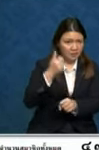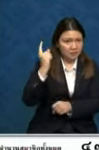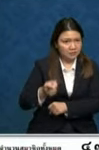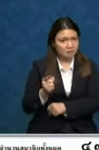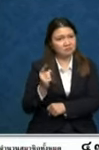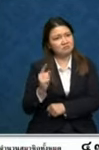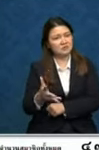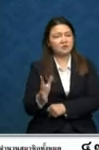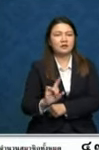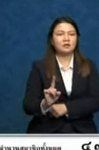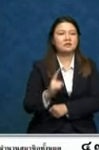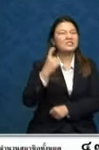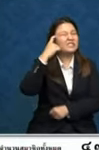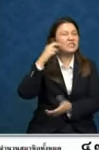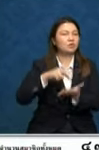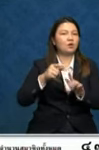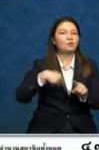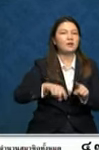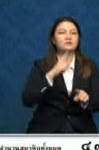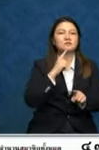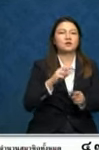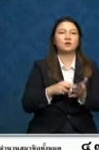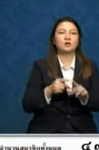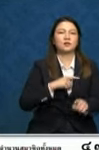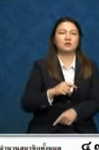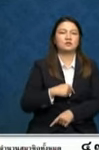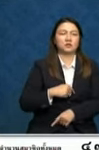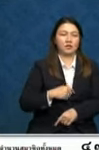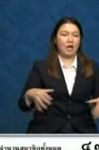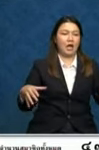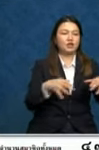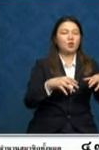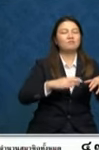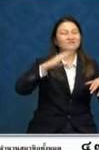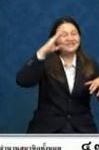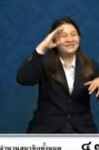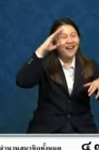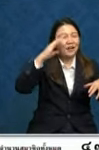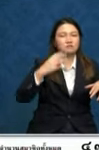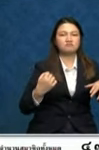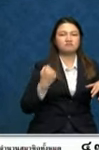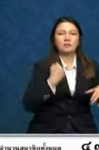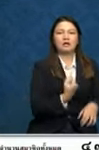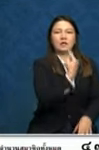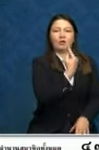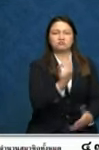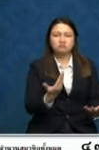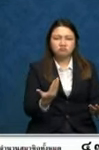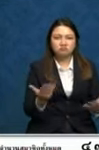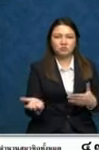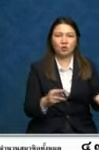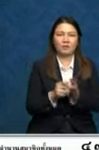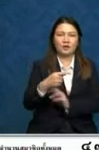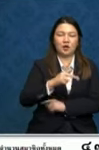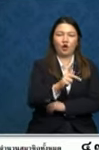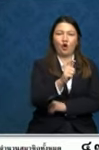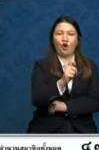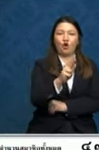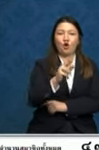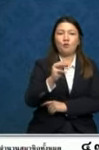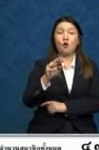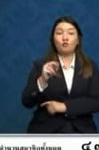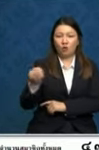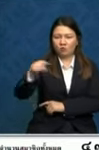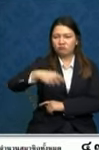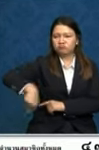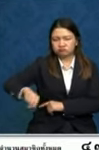ริงๆแล้วมีไว้เพื่อสร้างความมั่นคงมั่นคั่งให้กองทัพกันแน่ครับตลอดเวลาที่ผ่านมากรมน.ถูกวิพากษ์วิจารณ์